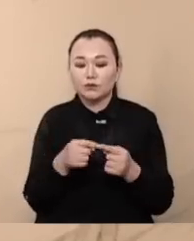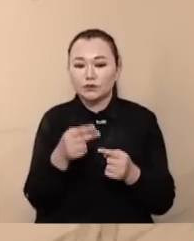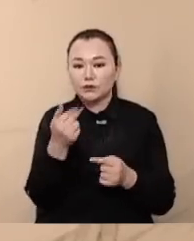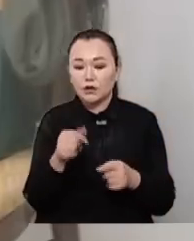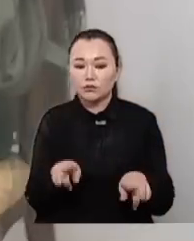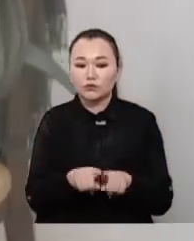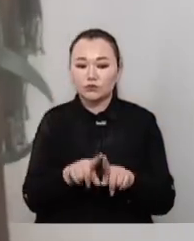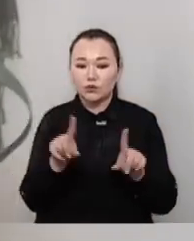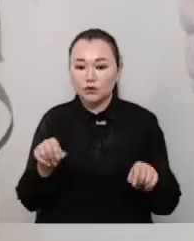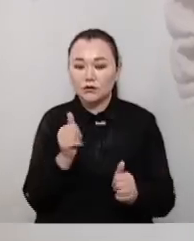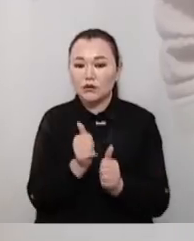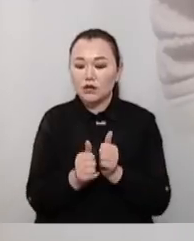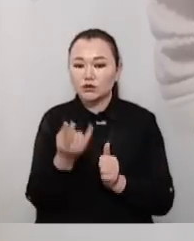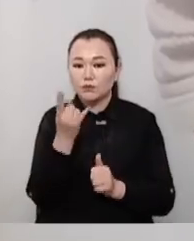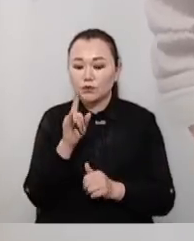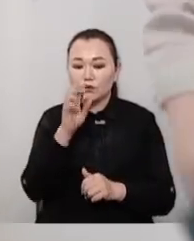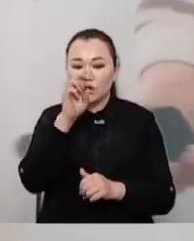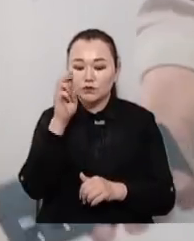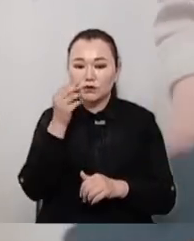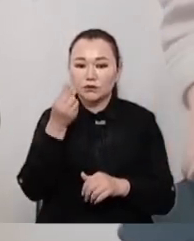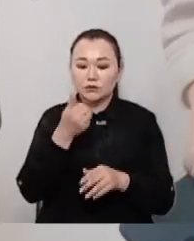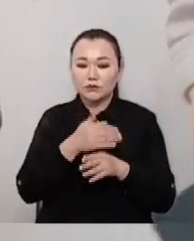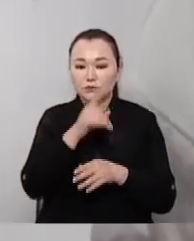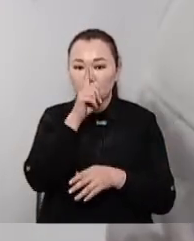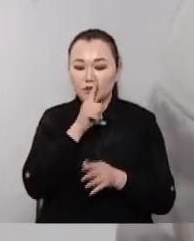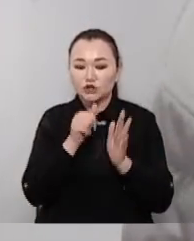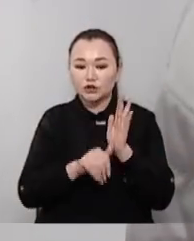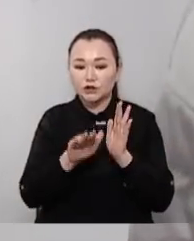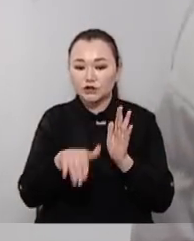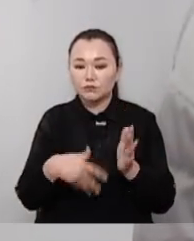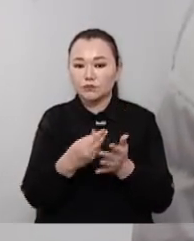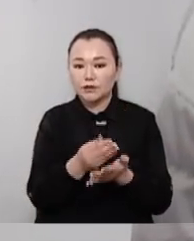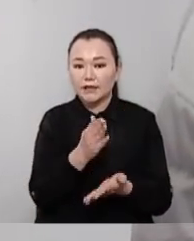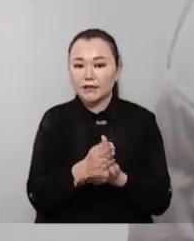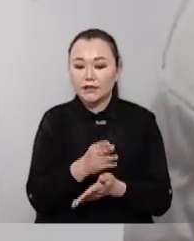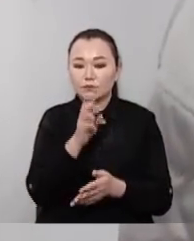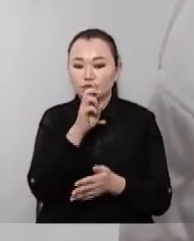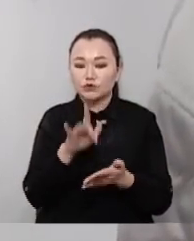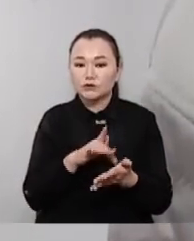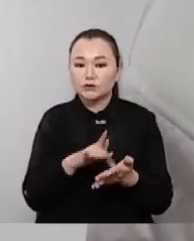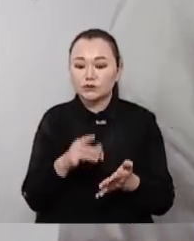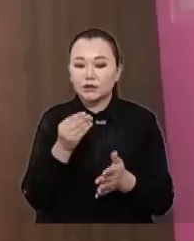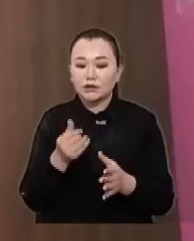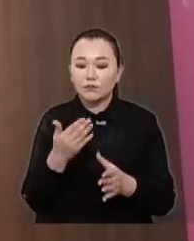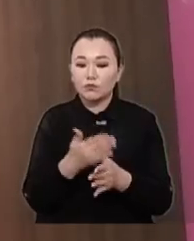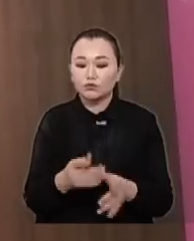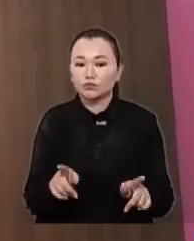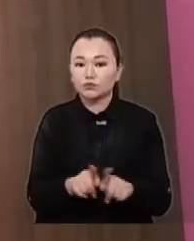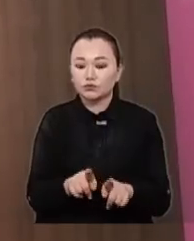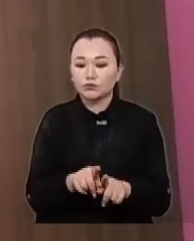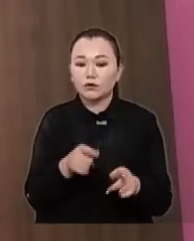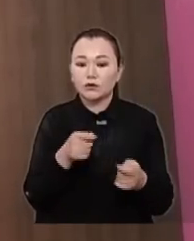тұра мектептің әрбір шәкірт үшін мемлекет тарапынан айына 60 мың теңгеден төлінеді екен. Ал бюджет есебінен қаржыландырылып отырса да,